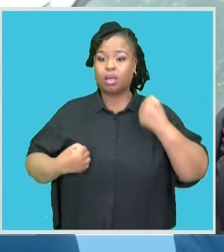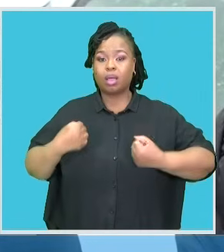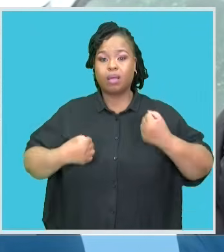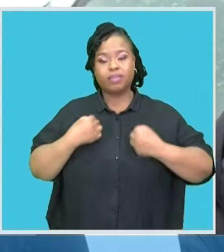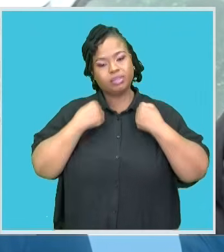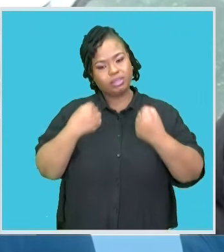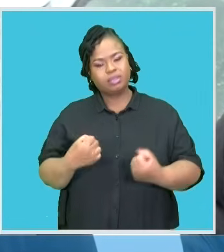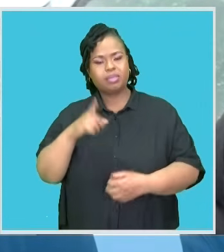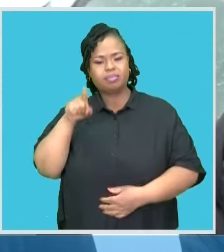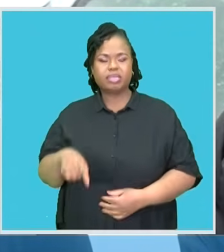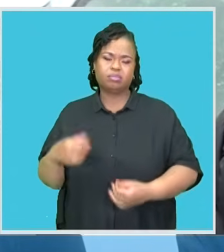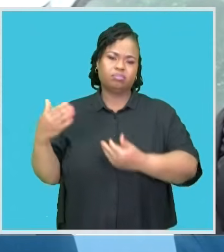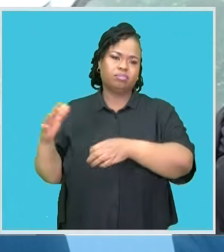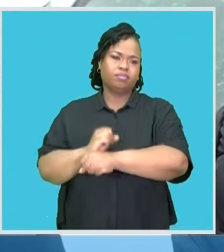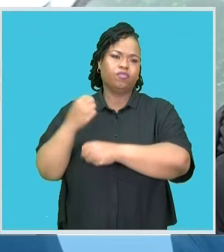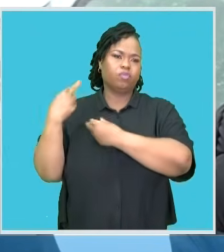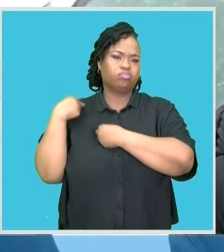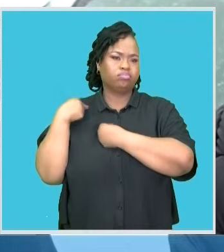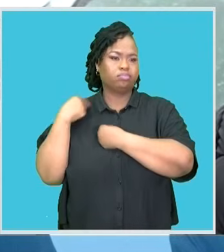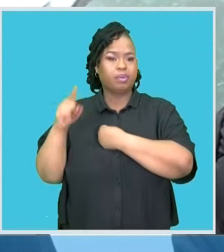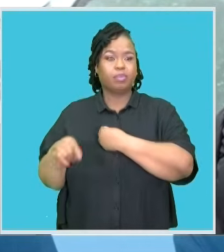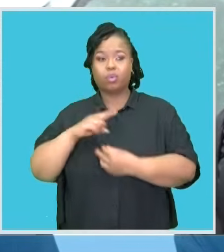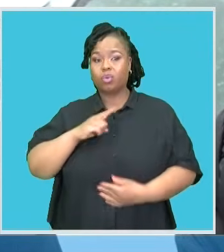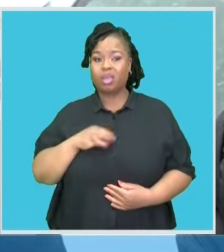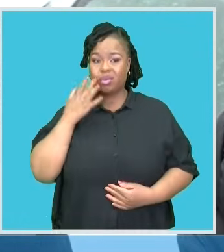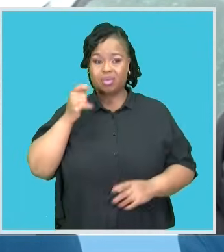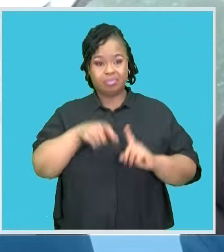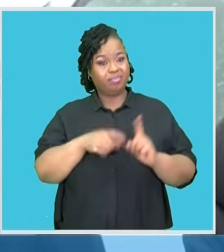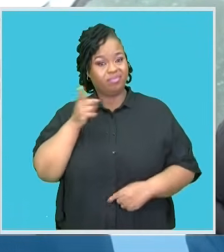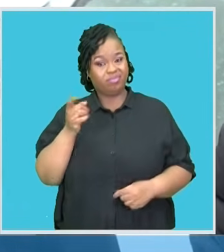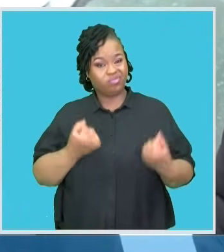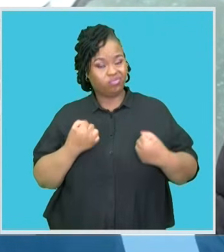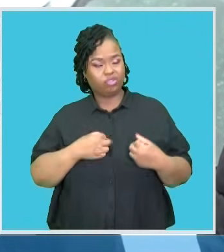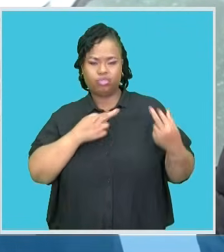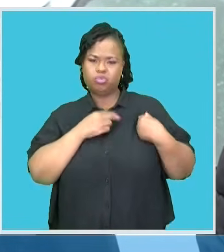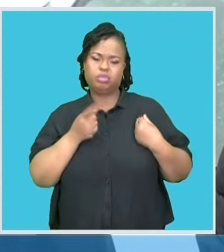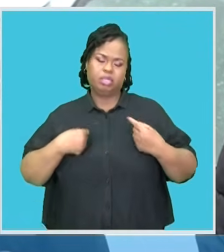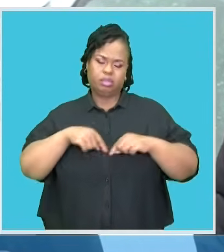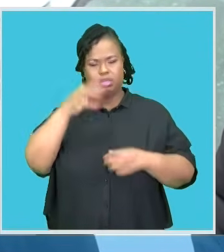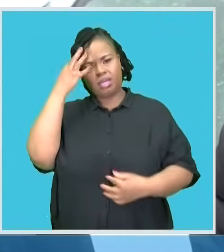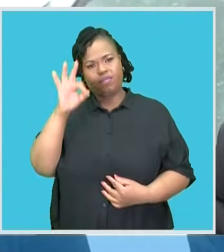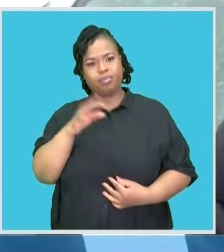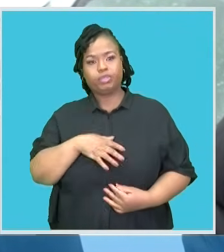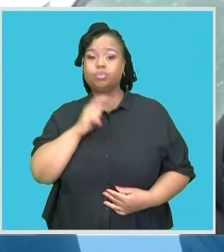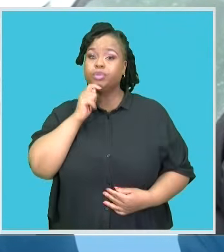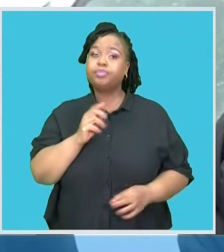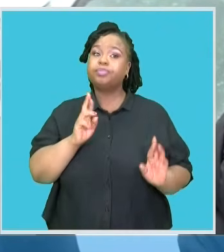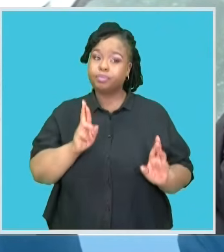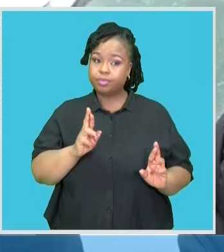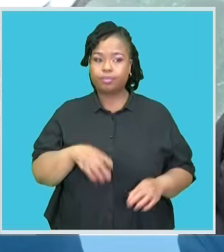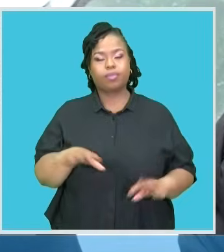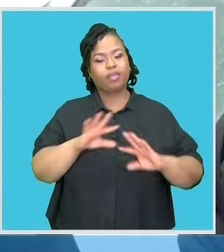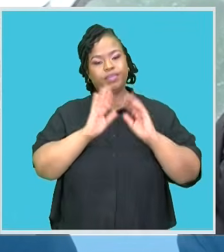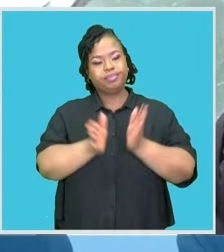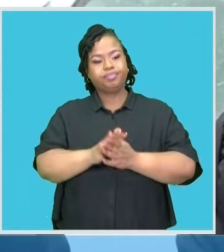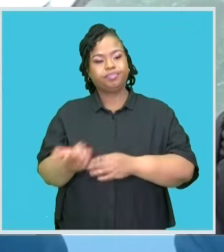is taking full responsibility, because the minute a person in this car uba irresponsibility yethu hulumeni. So ngiyathemba ukuthi konke kuzohamba